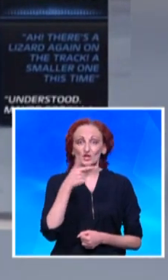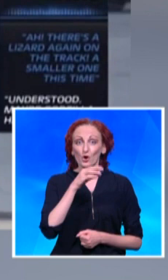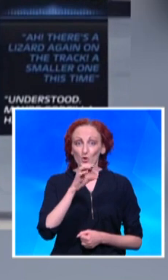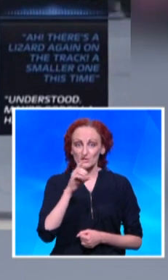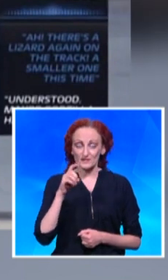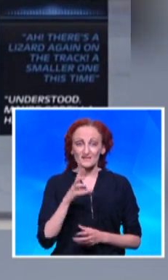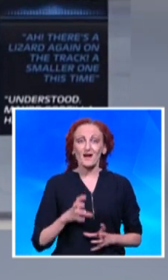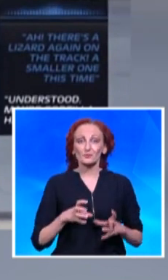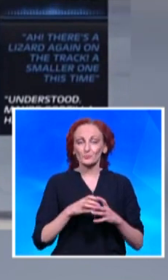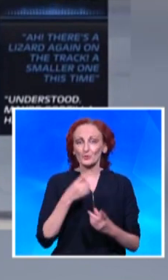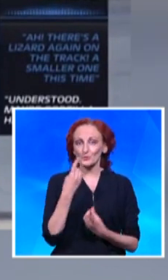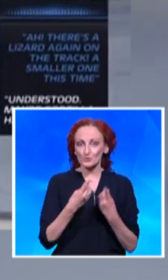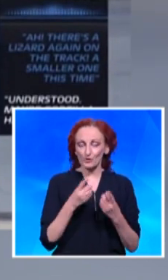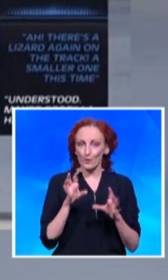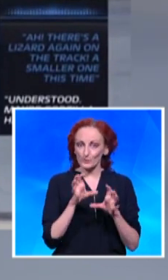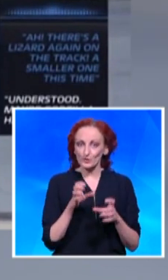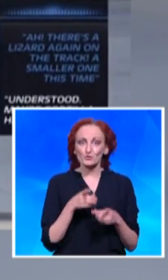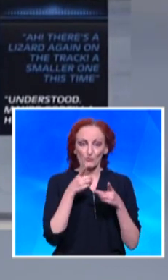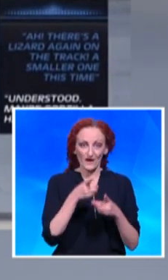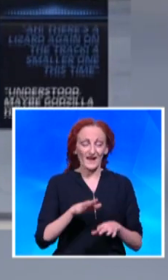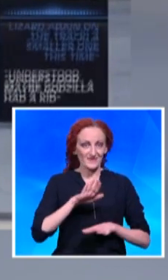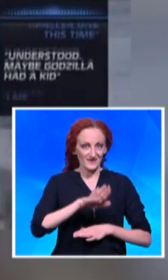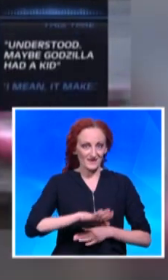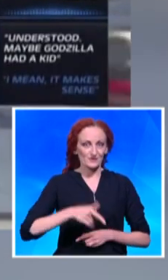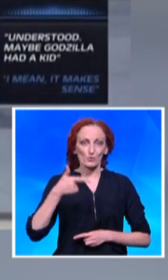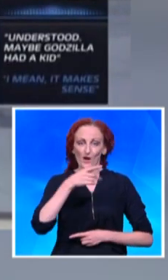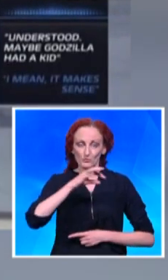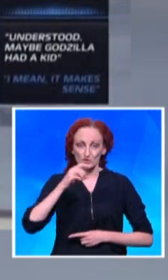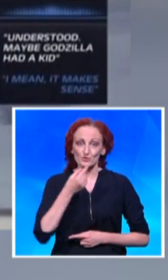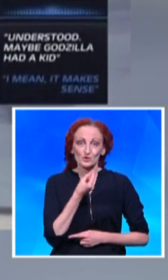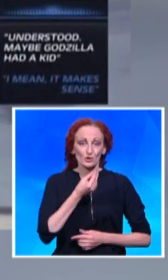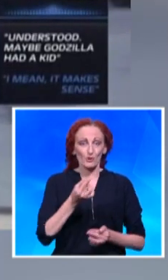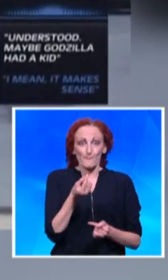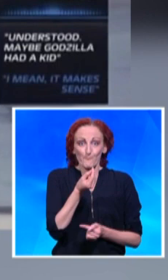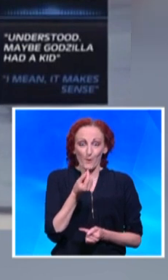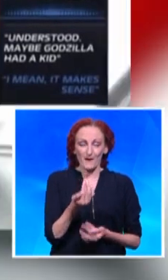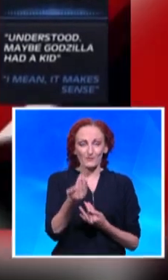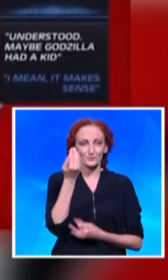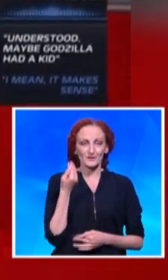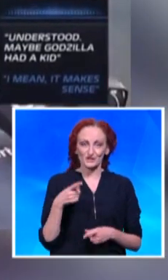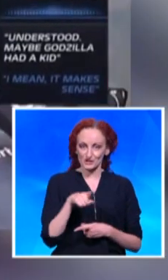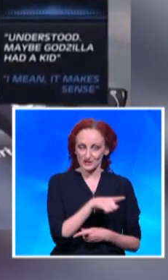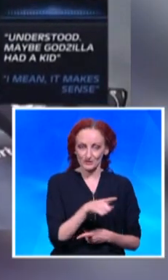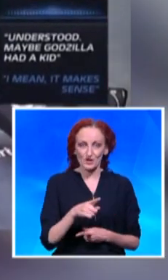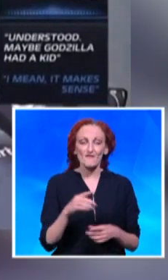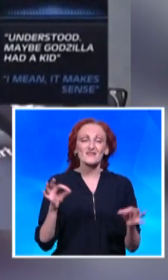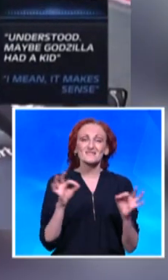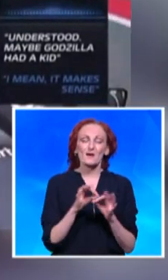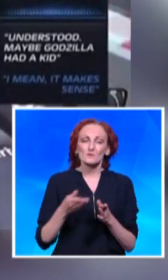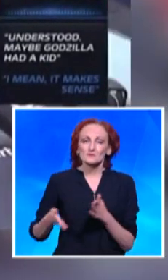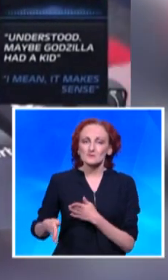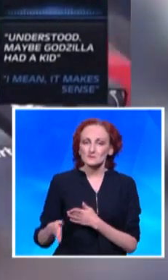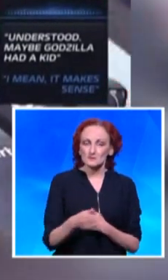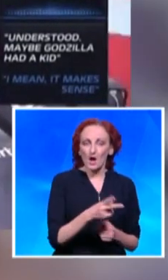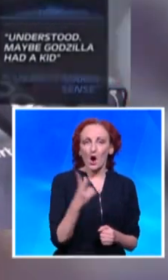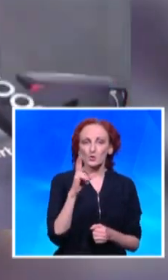му се пошегува по радиото, че явно това е детето на Годзила, тъй като е по-малък от предишния. Верстапен мина покрай него с 80 км в